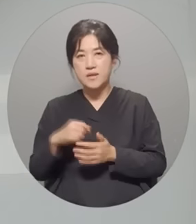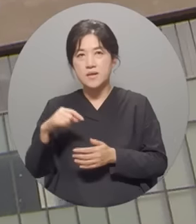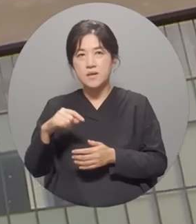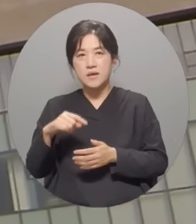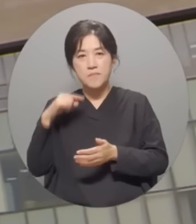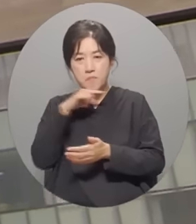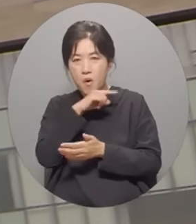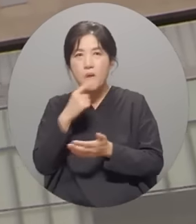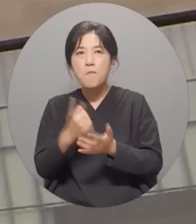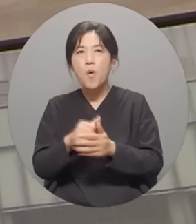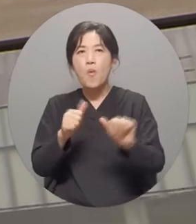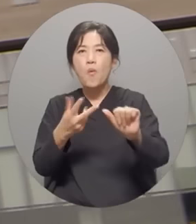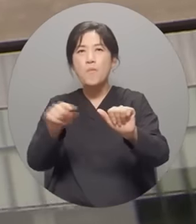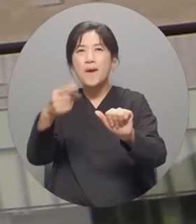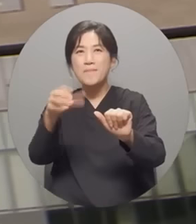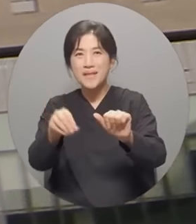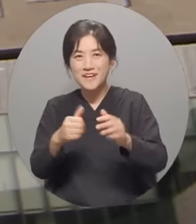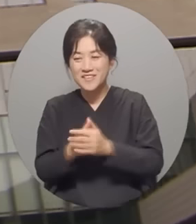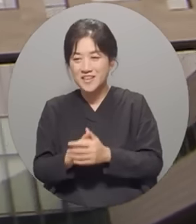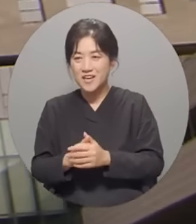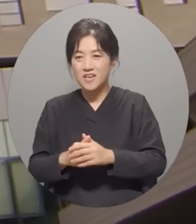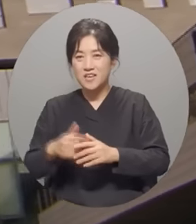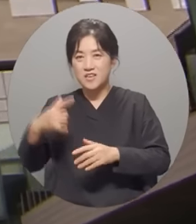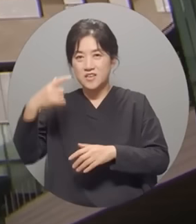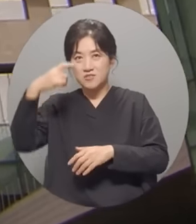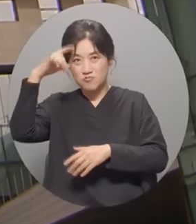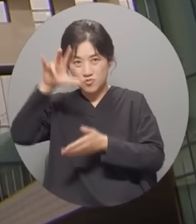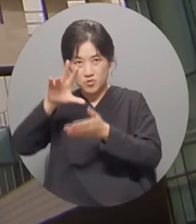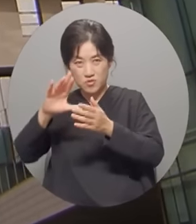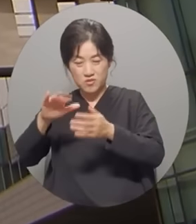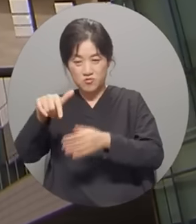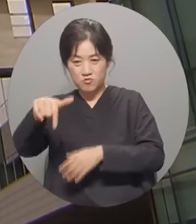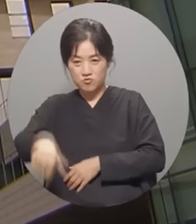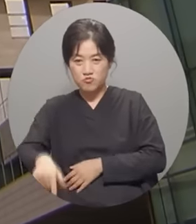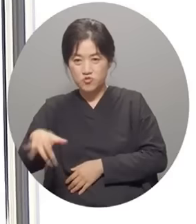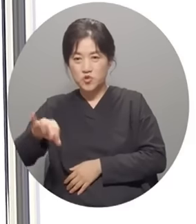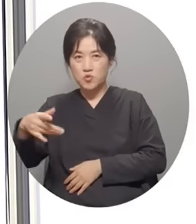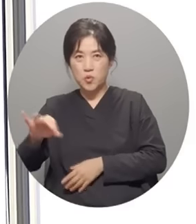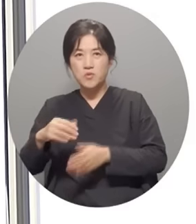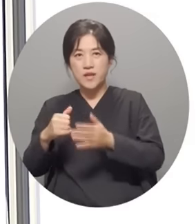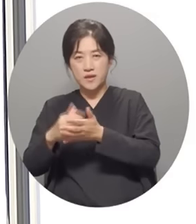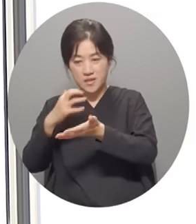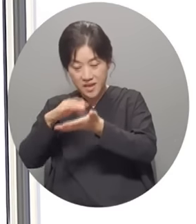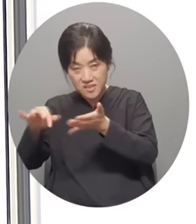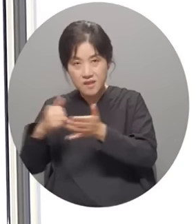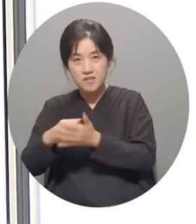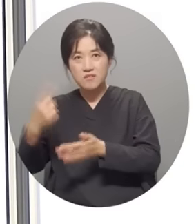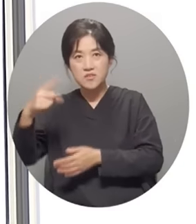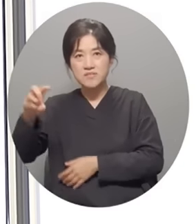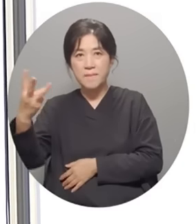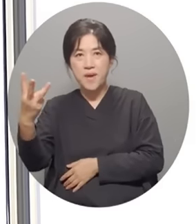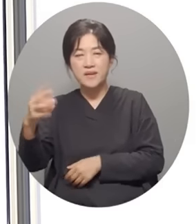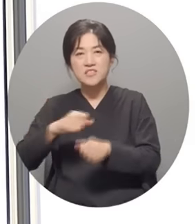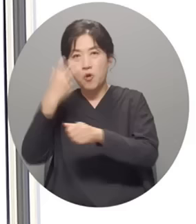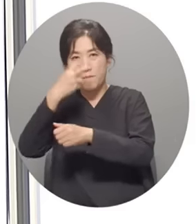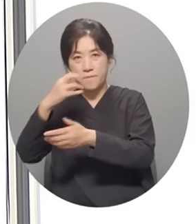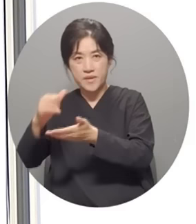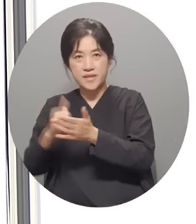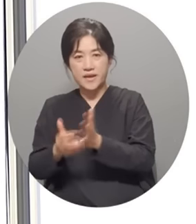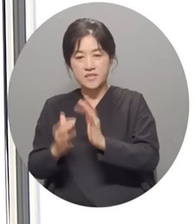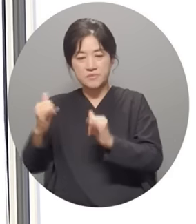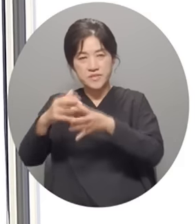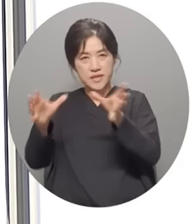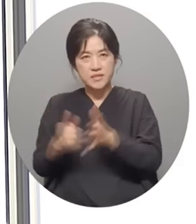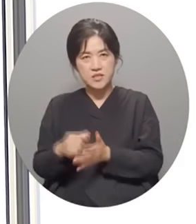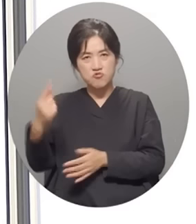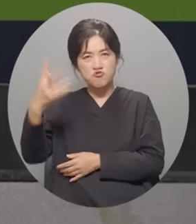원 앞서 국정농단 특검이 계산한 피해인 137억 원이나 시민단체가 추산한